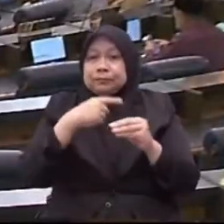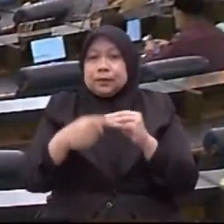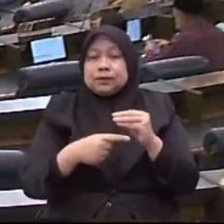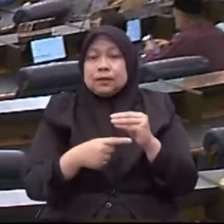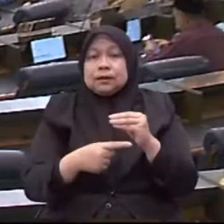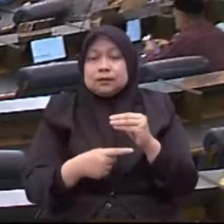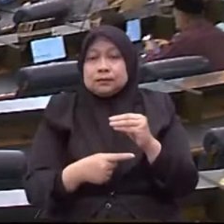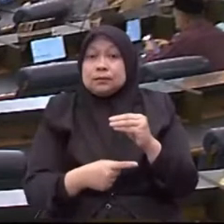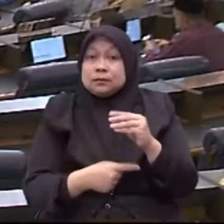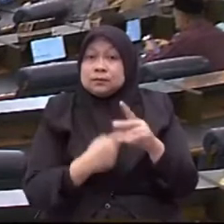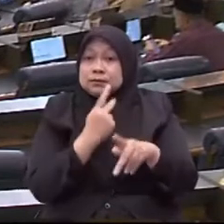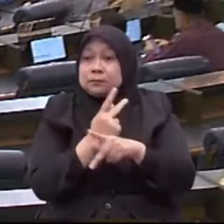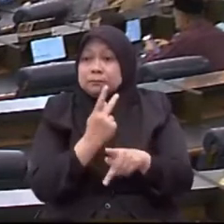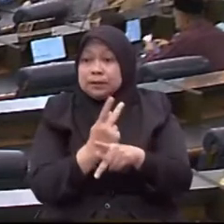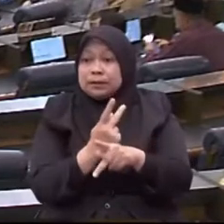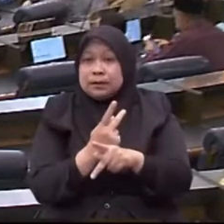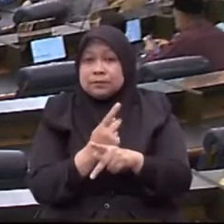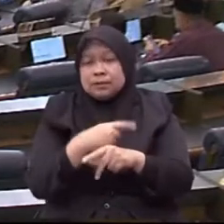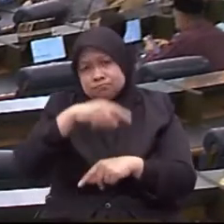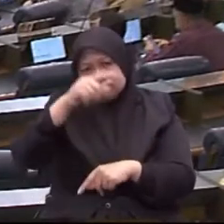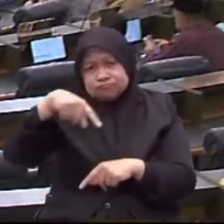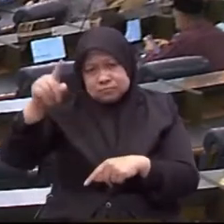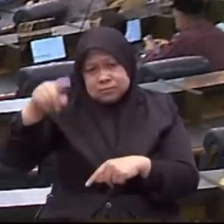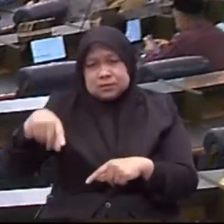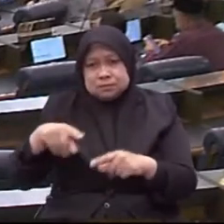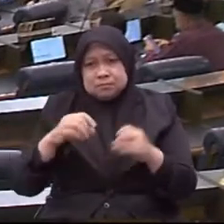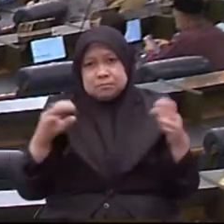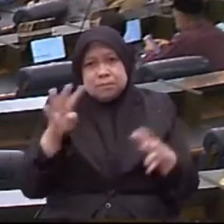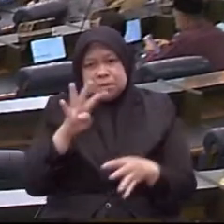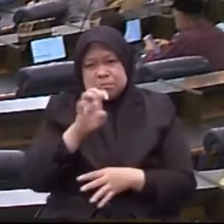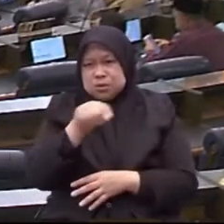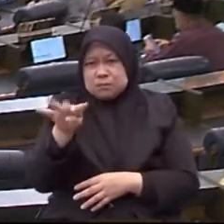yang disebut tadi jumlah yang sangat besar